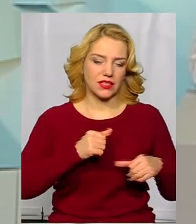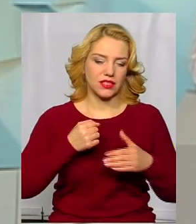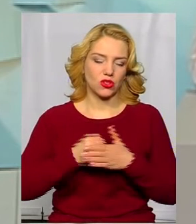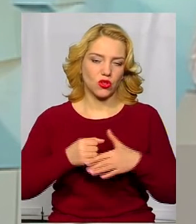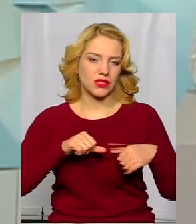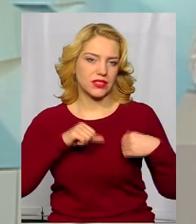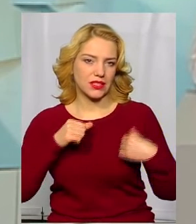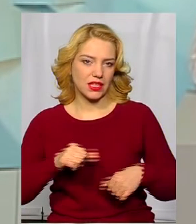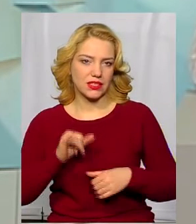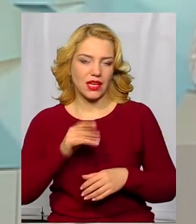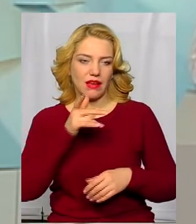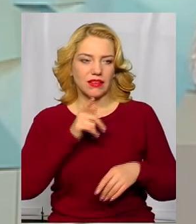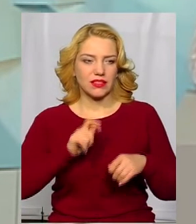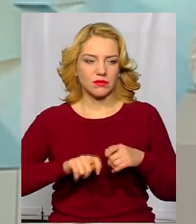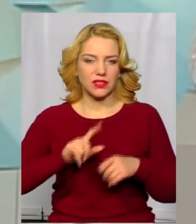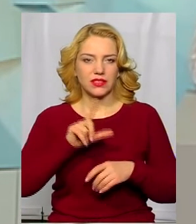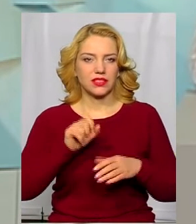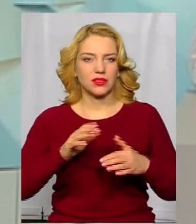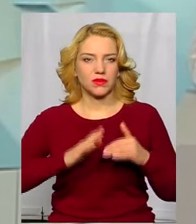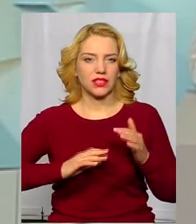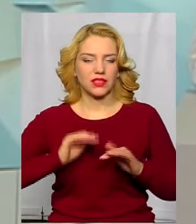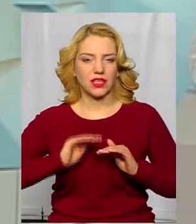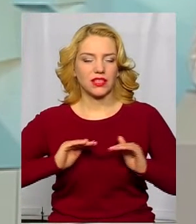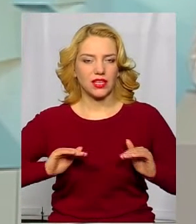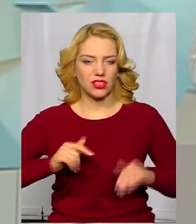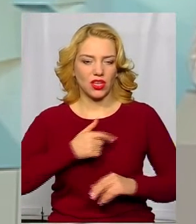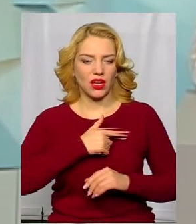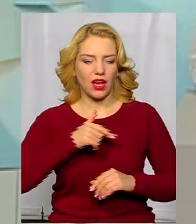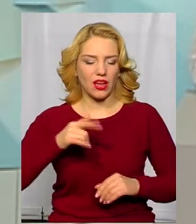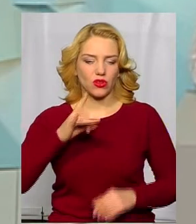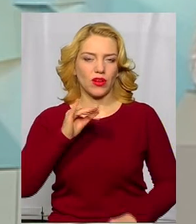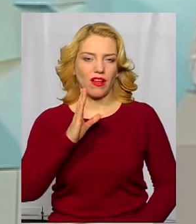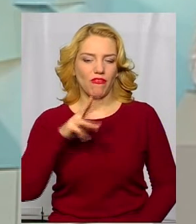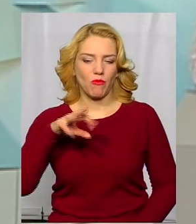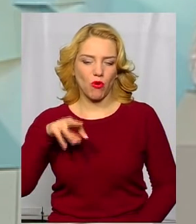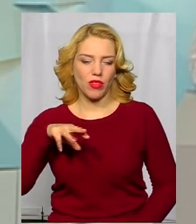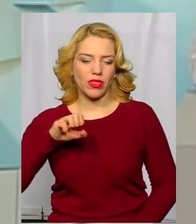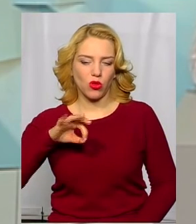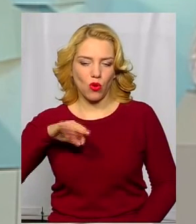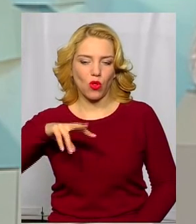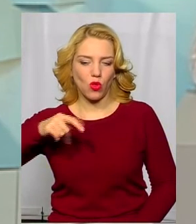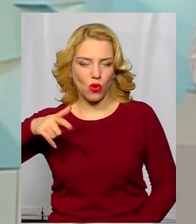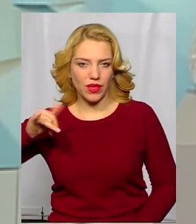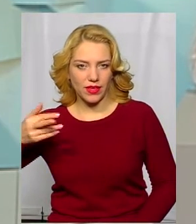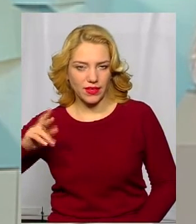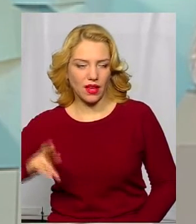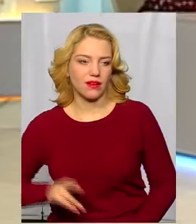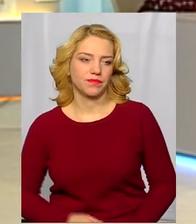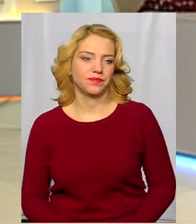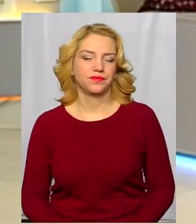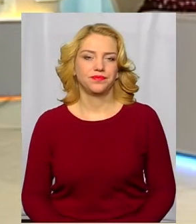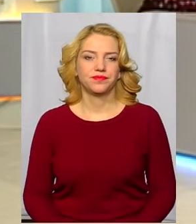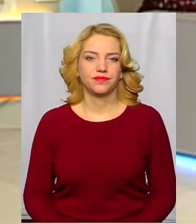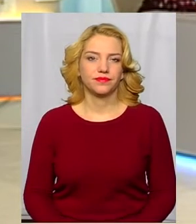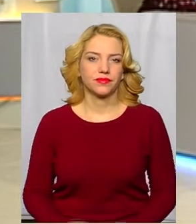Любов'ю Дем'янюк та експерткою зі спеціальності дитяча кардіоревматологія Катериною Якимишиною. Добрий вечір.